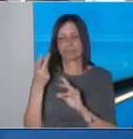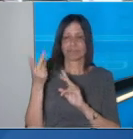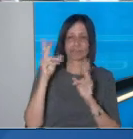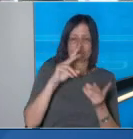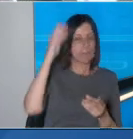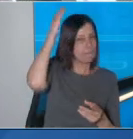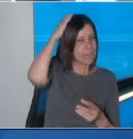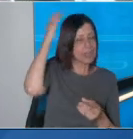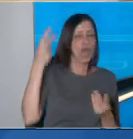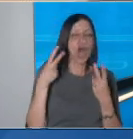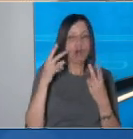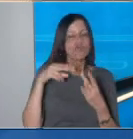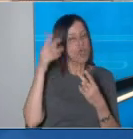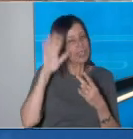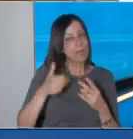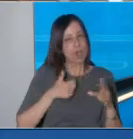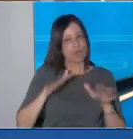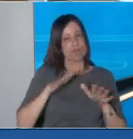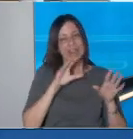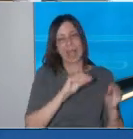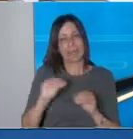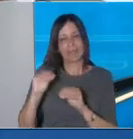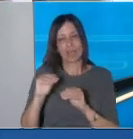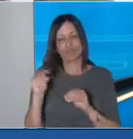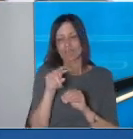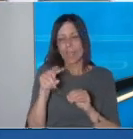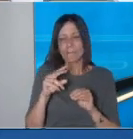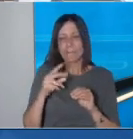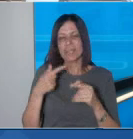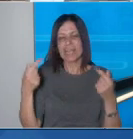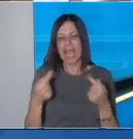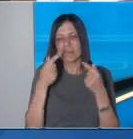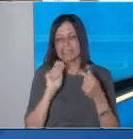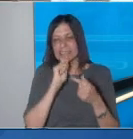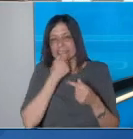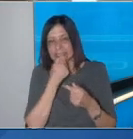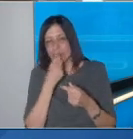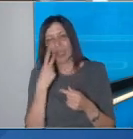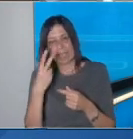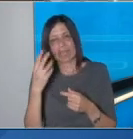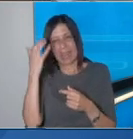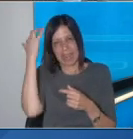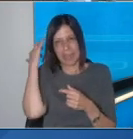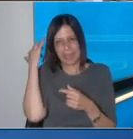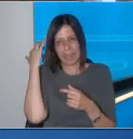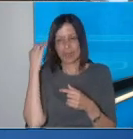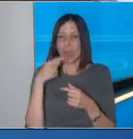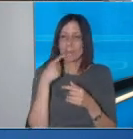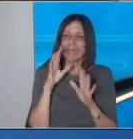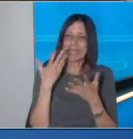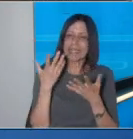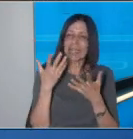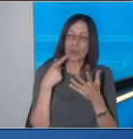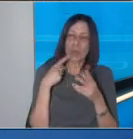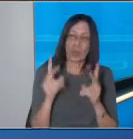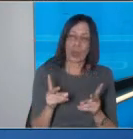בנט, מאוד חשוב לו גם להיות ראש ממשלת המעבר, ושניהם בסוג של קרב סמוי. אני ראיתי את יאיר לפיד מכנה את זה כאיזשהו